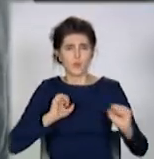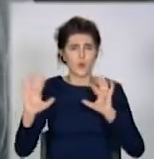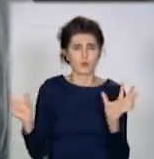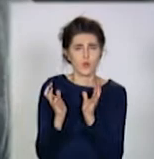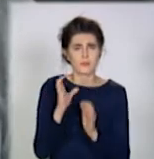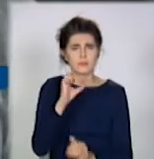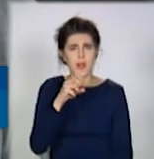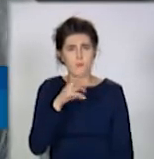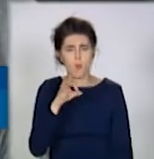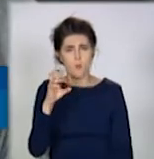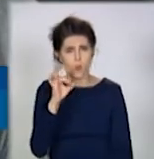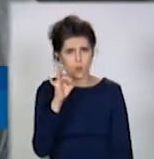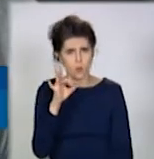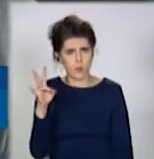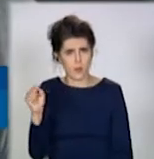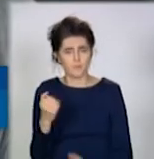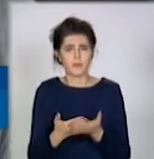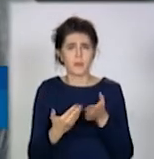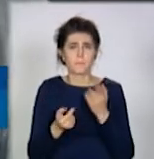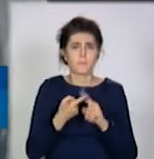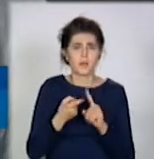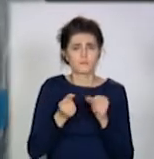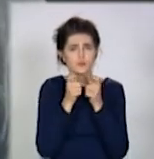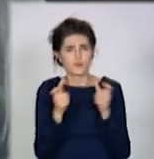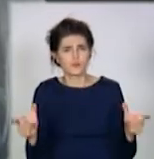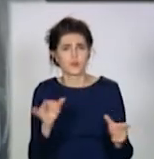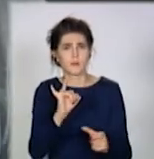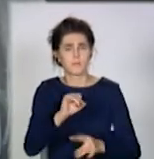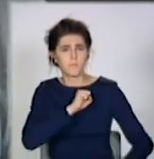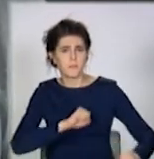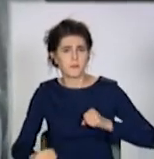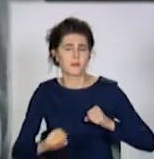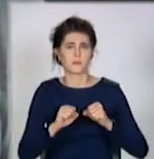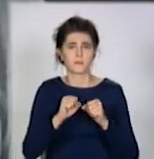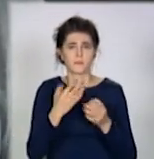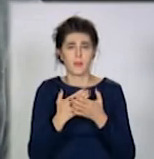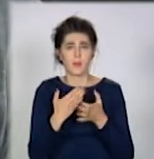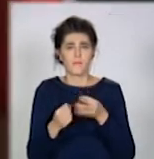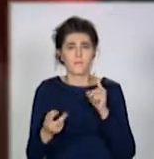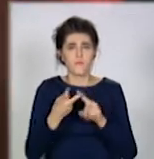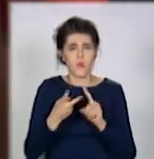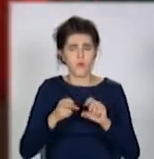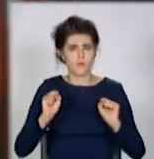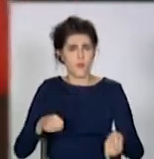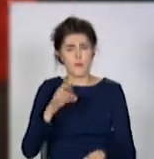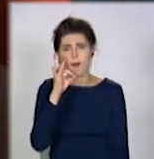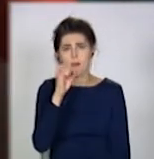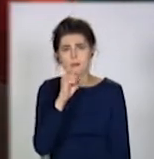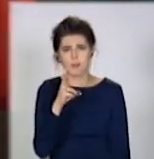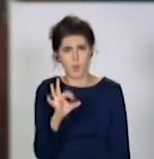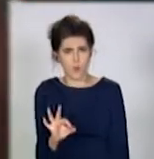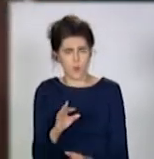повинні використовувати крик і біг. Второе, неожиданные там резкие движения. Мы